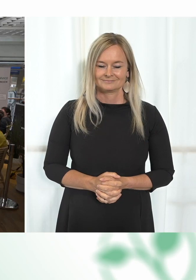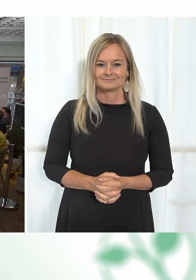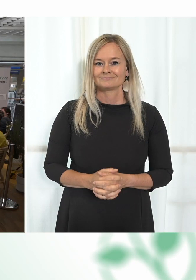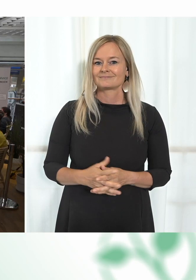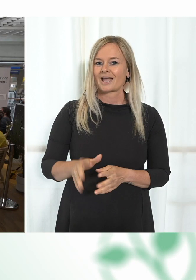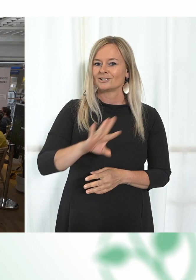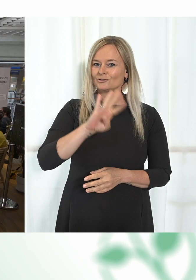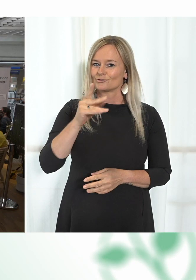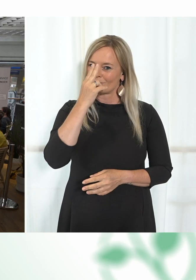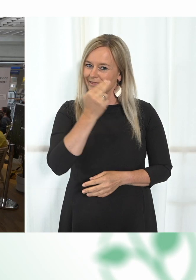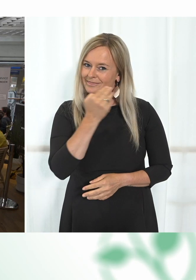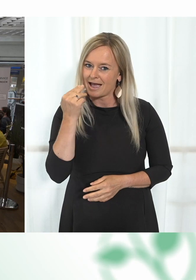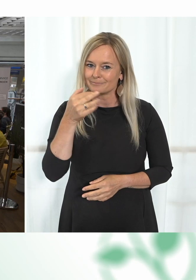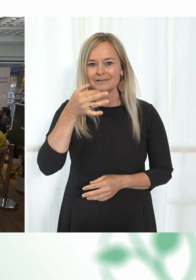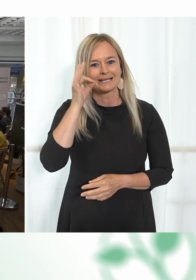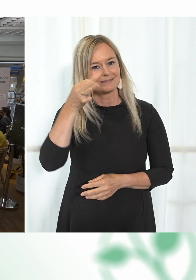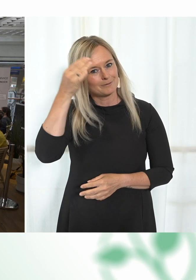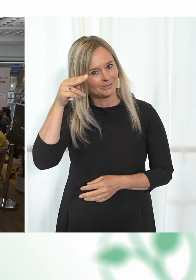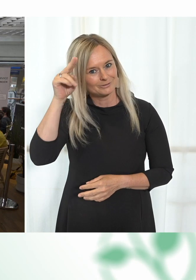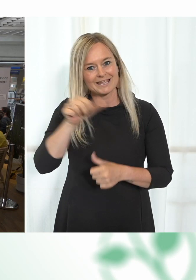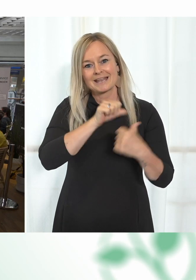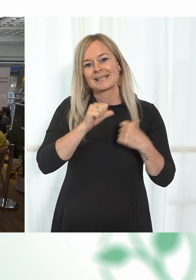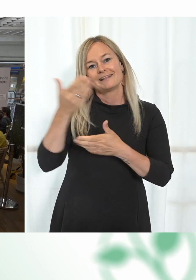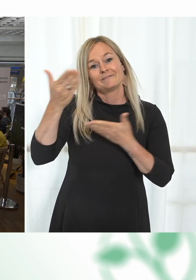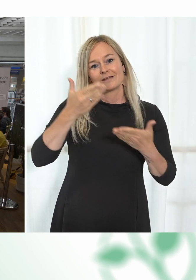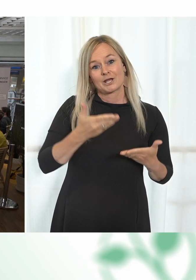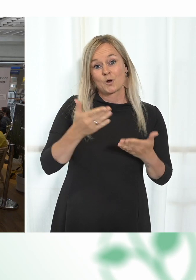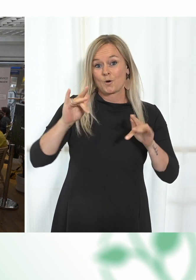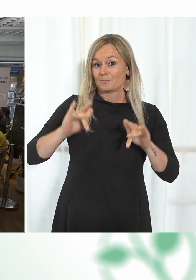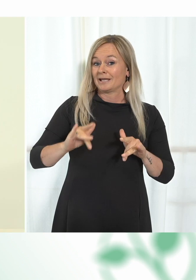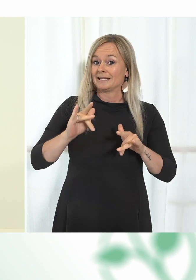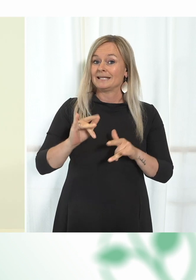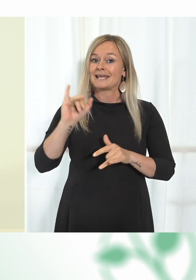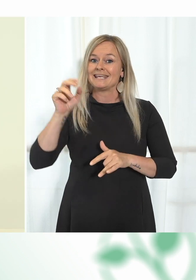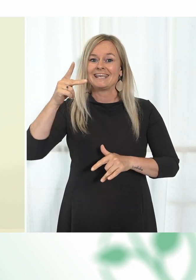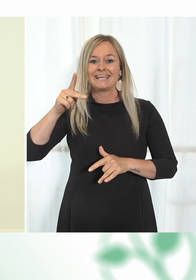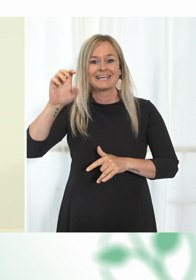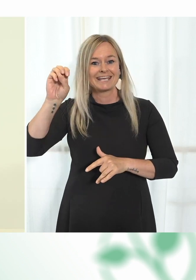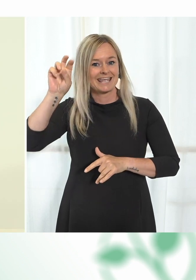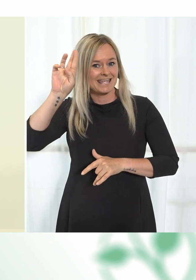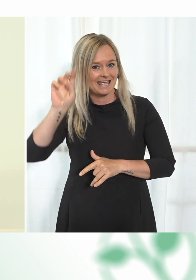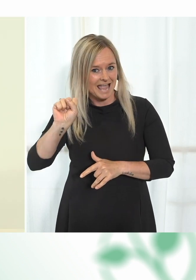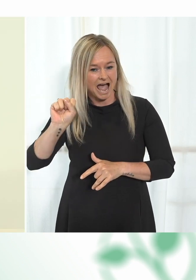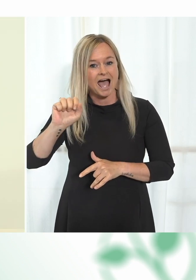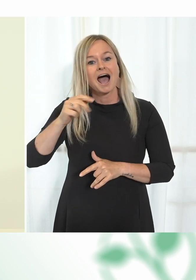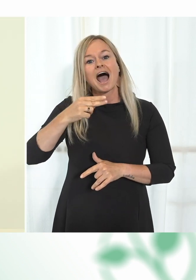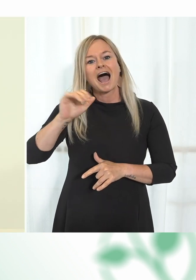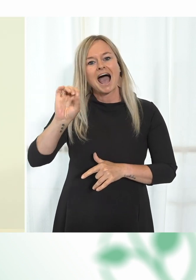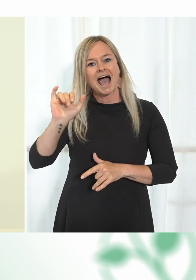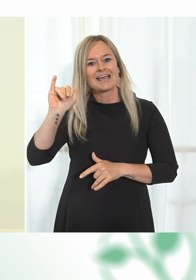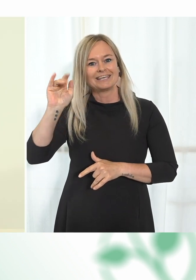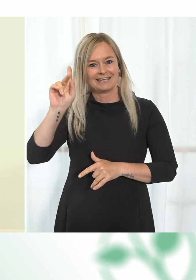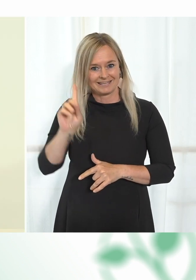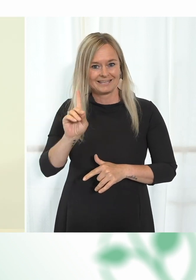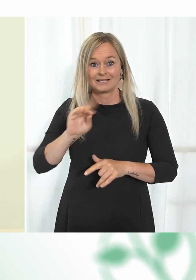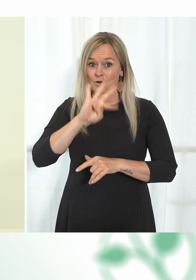Einen wunderschönen Nachmittag, meine Damen und Herren. Herzlich willkommen hier im IKEA Haid. Es ist eine wahnsinnig schöne Location für alle, die